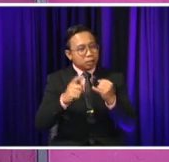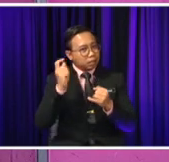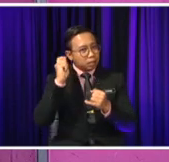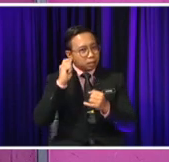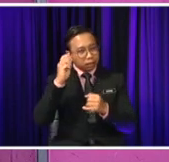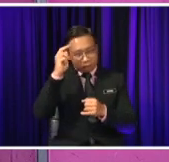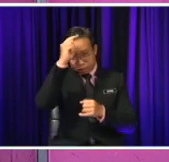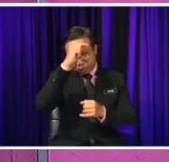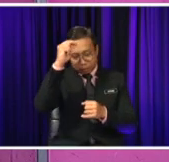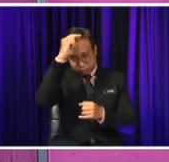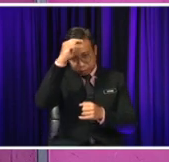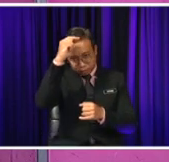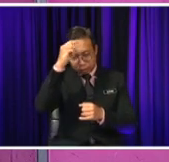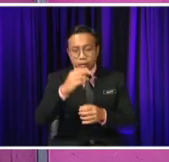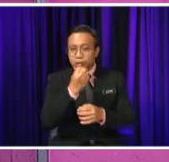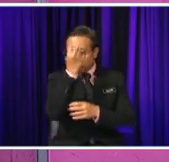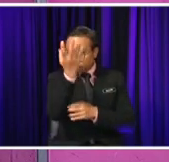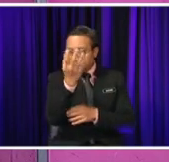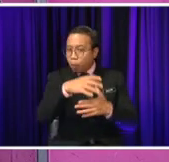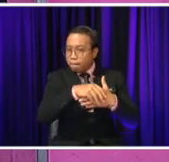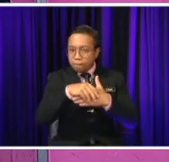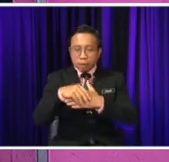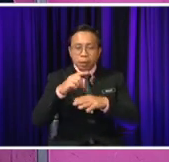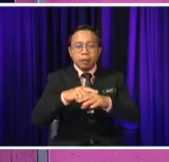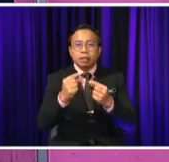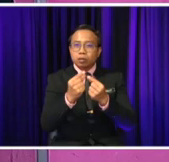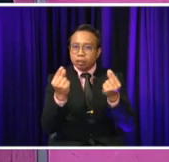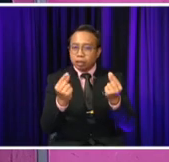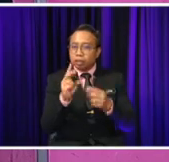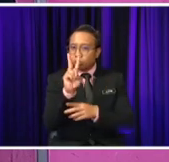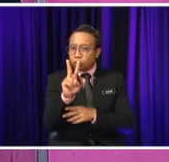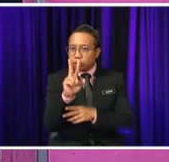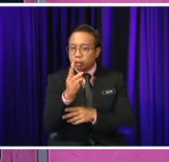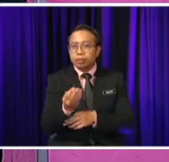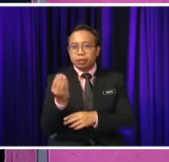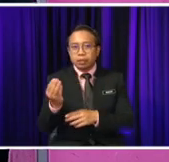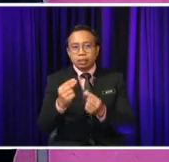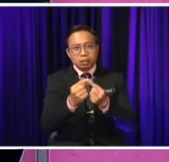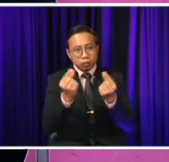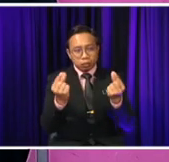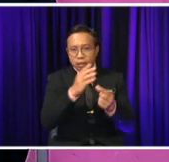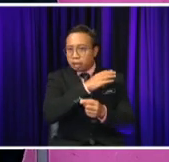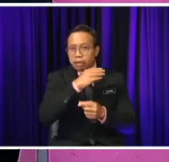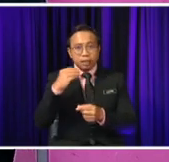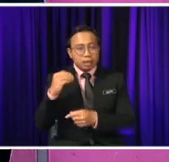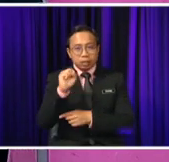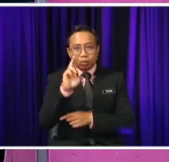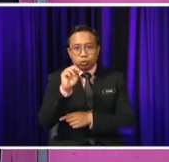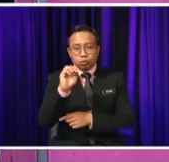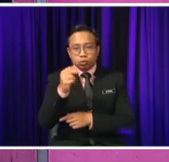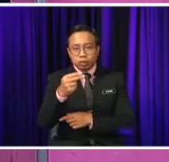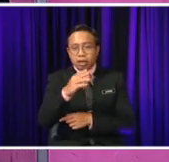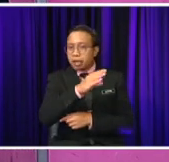agar kita berpegang dengan Alquran dan tinggalkan dua perkara yaitu Alquran dan Sunnah jadi dengan